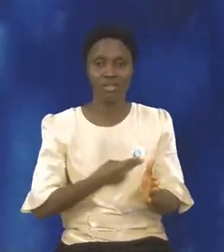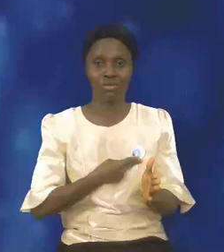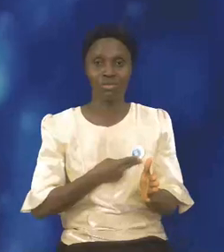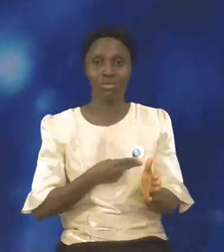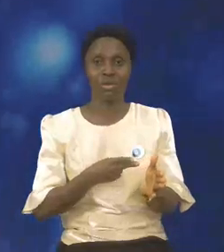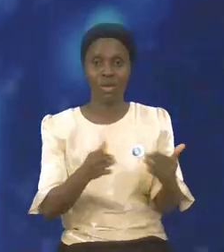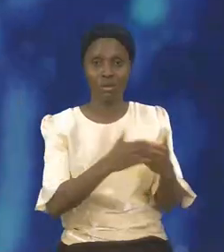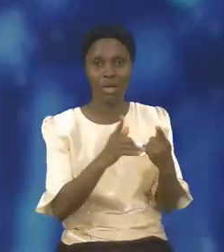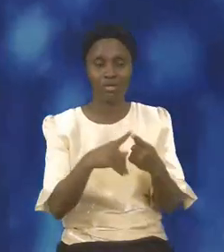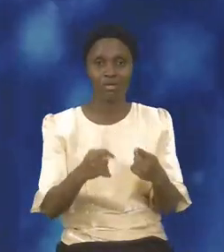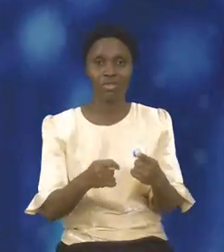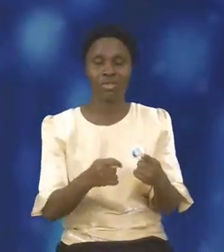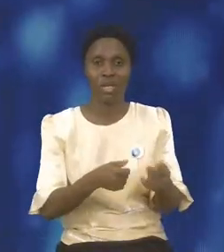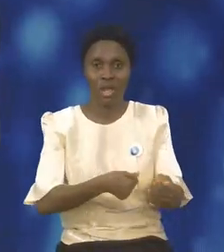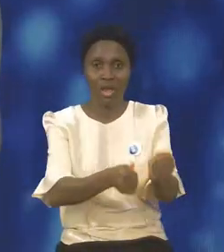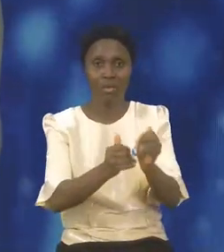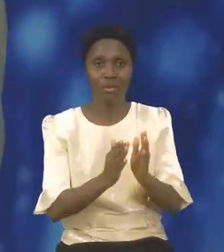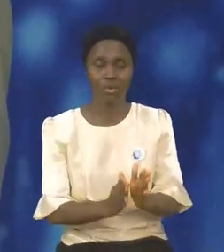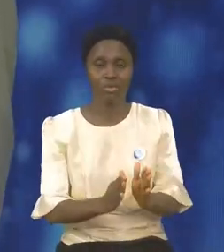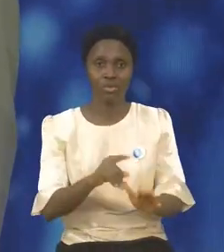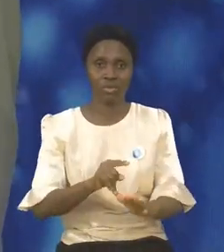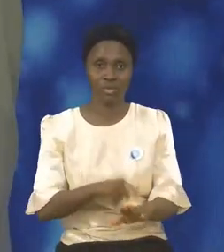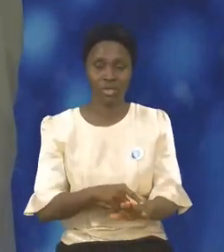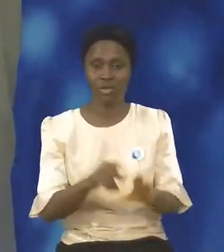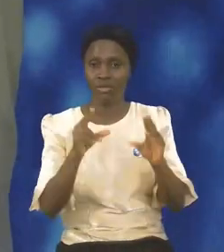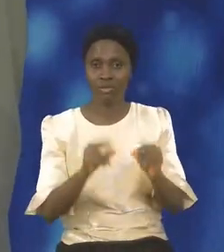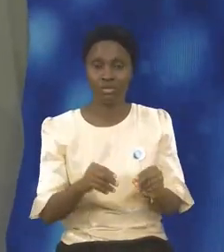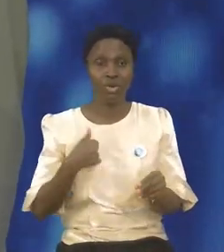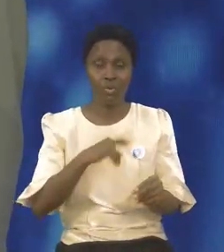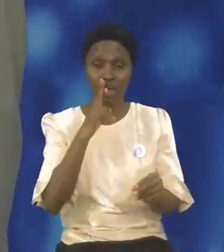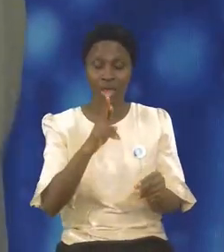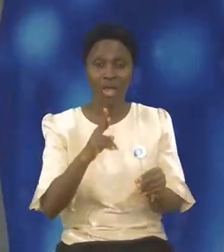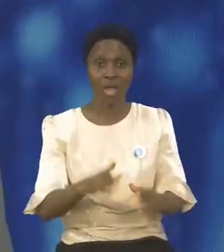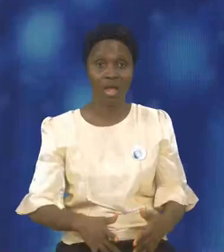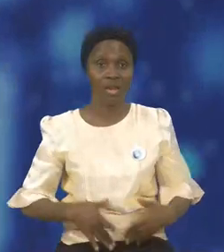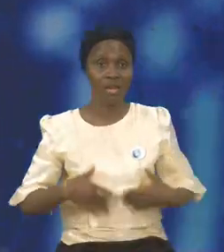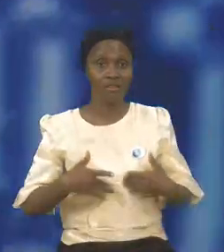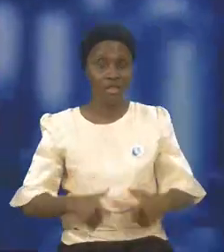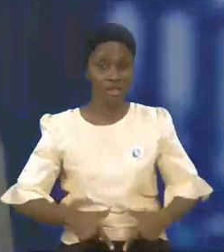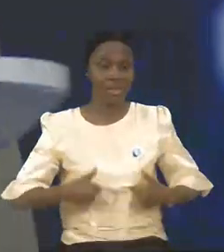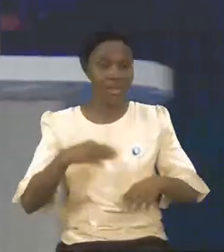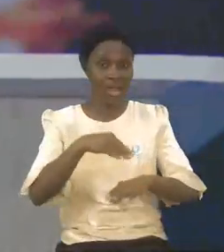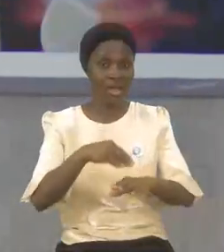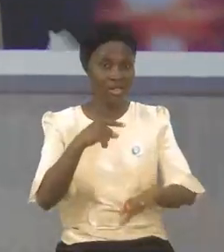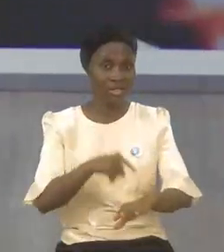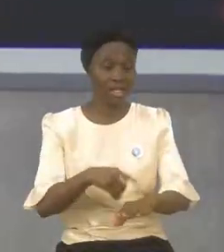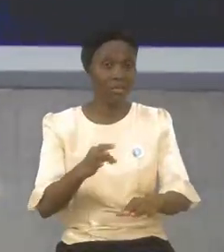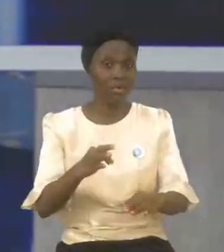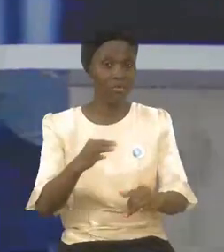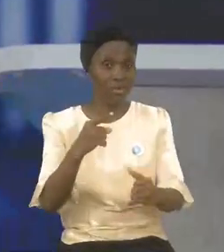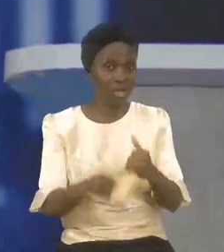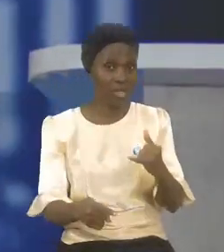romain. Certains disent que retournons au royaume aux actes des apôtres. Non, vous n'allez pas vouloir faire cela. Nous